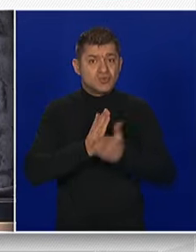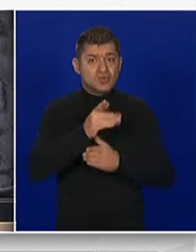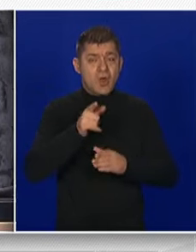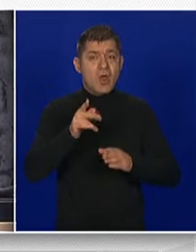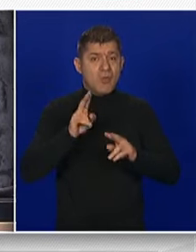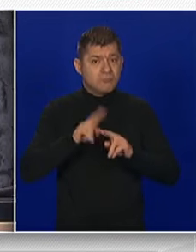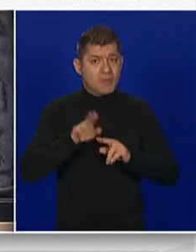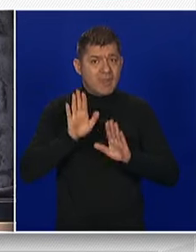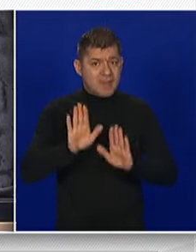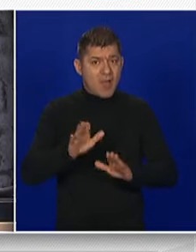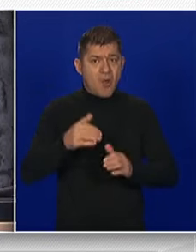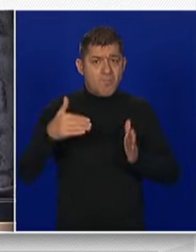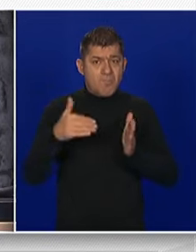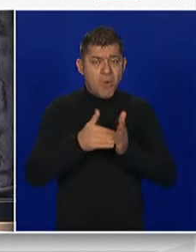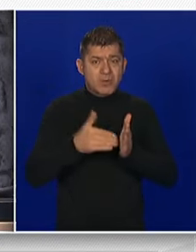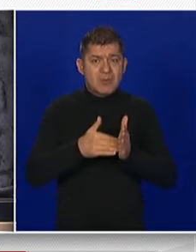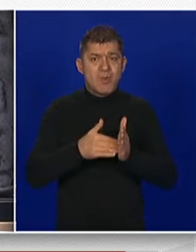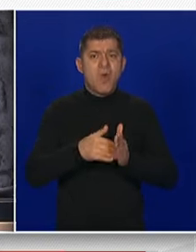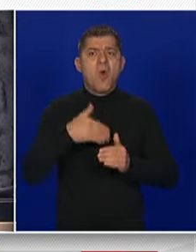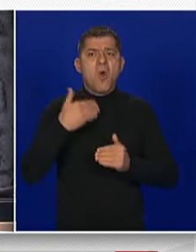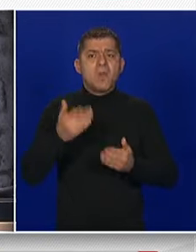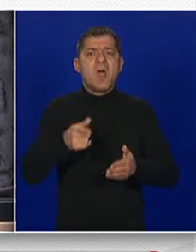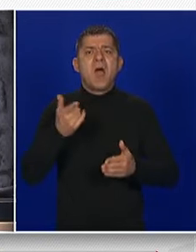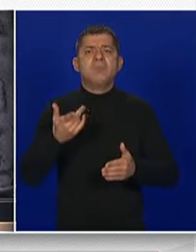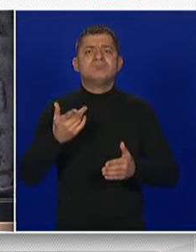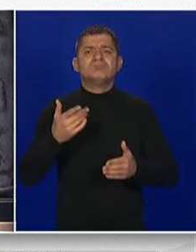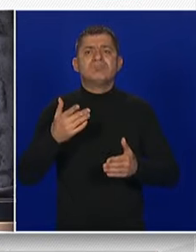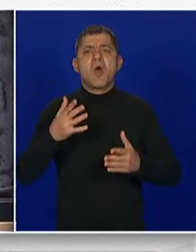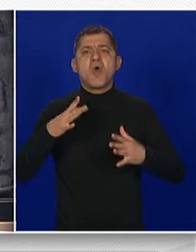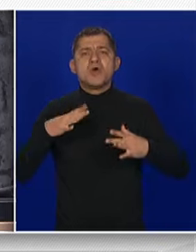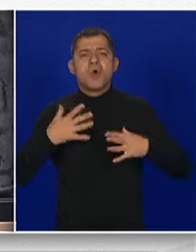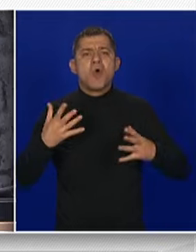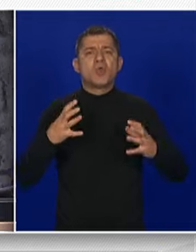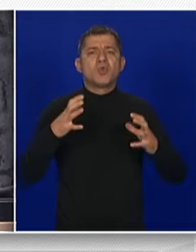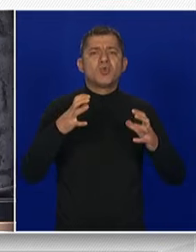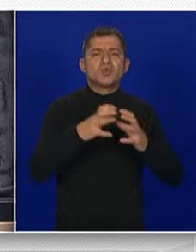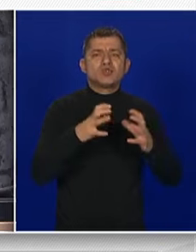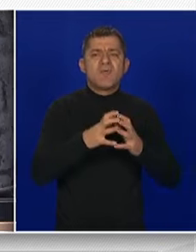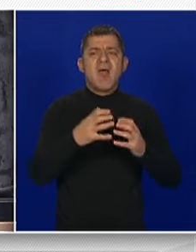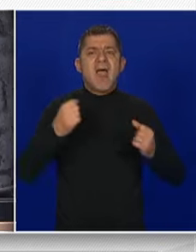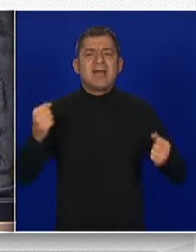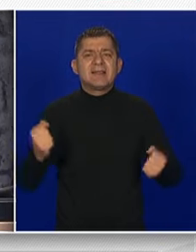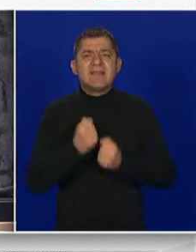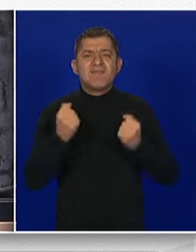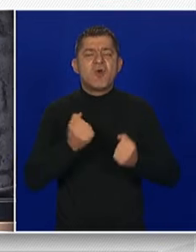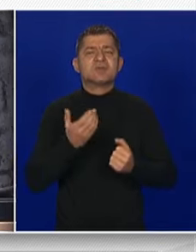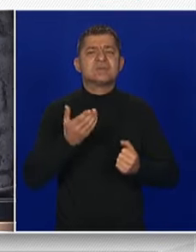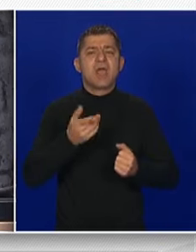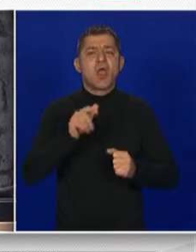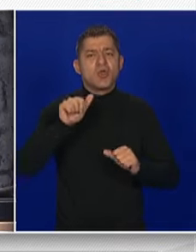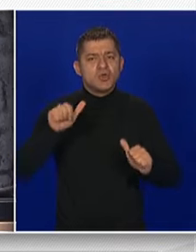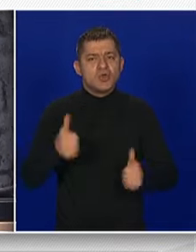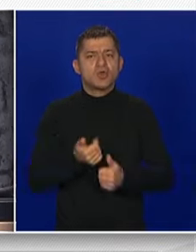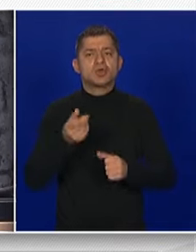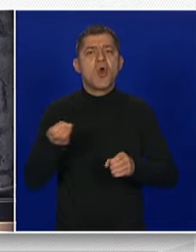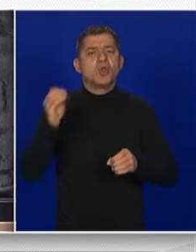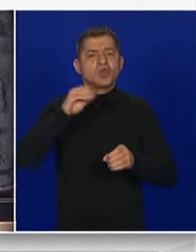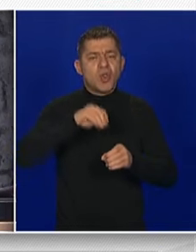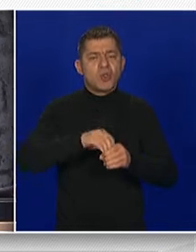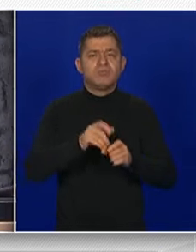potrebno, da ćemo te gospodarske, društvene aktivnosti dodatno